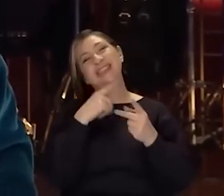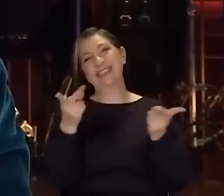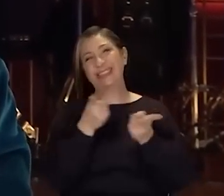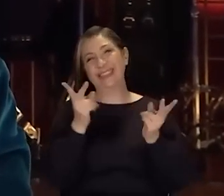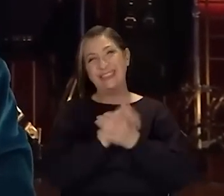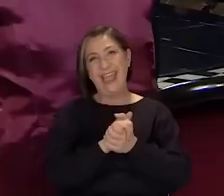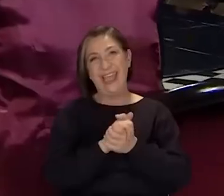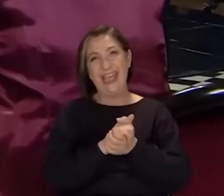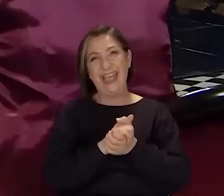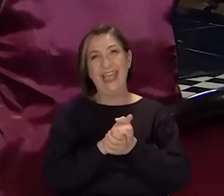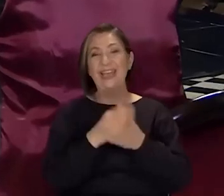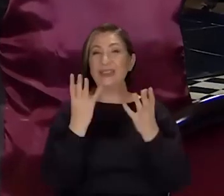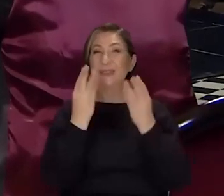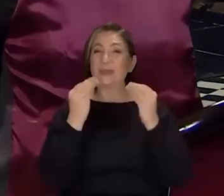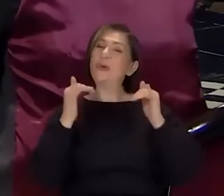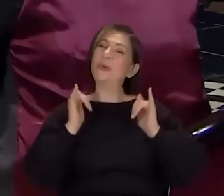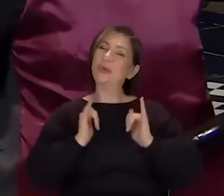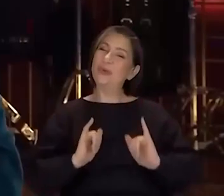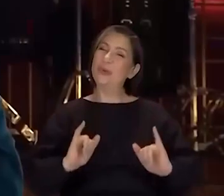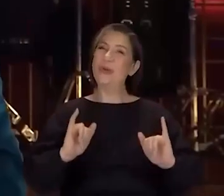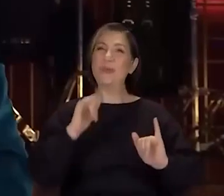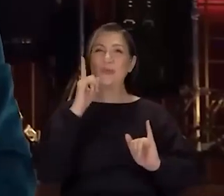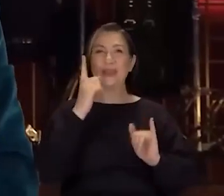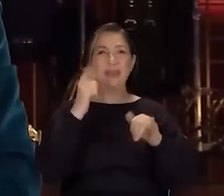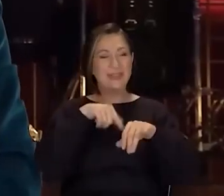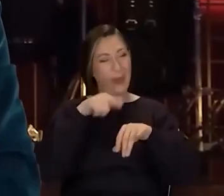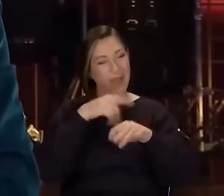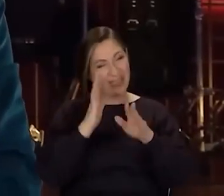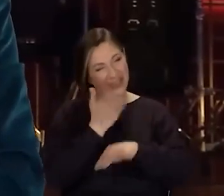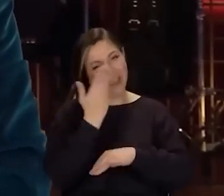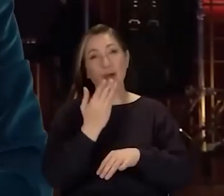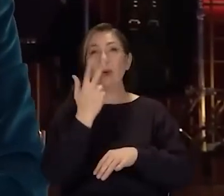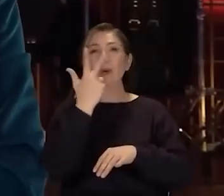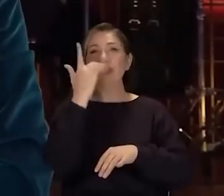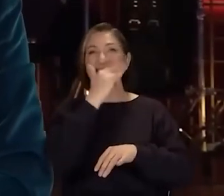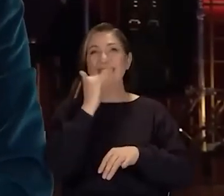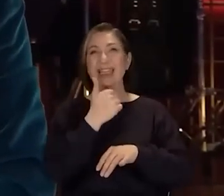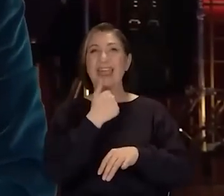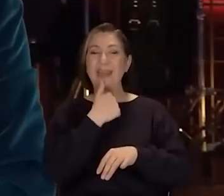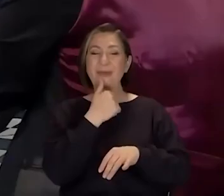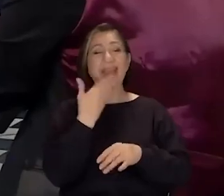tatlısınız vallahi. Biz çok mutlu olduk. Çok güzel, çok huzurlu bir şeydi vallahi. Üç